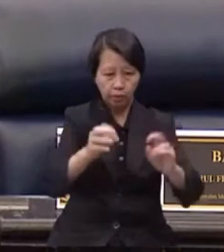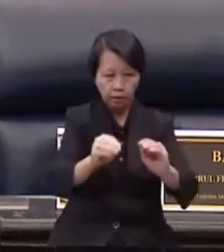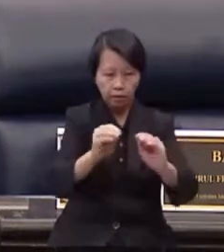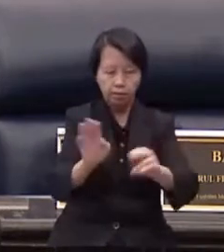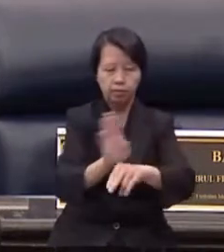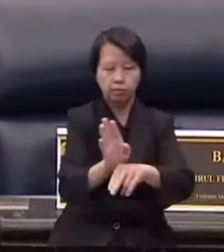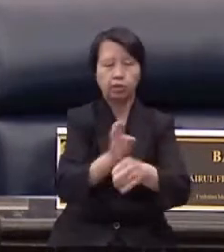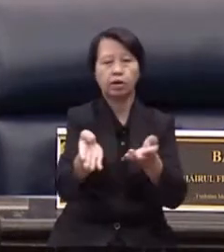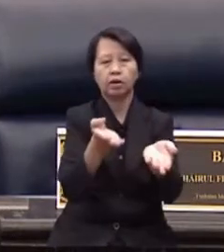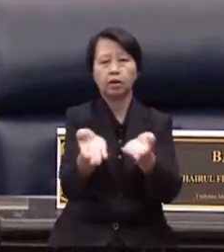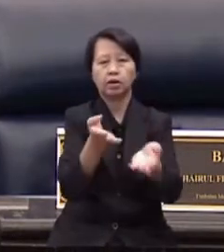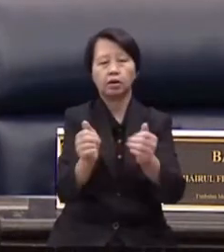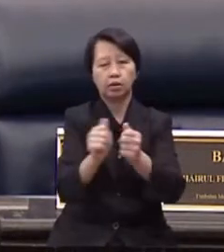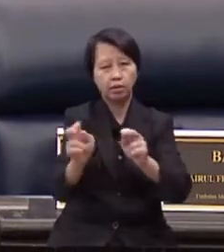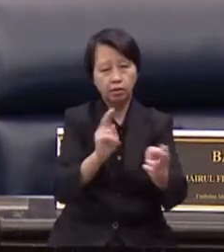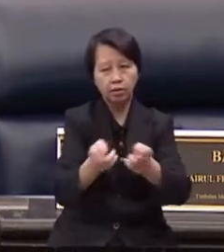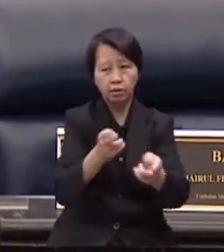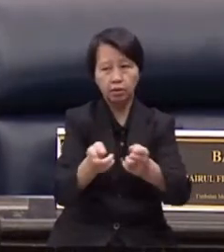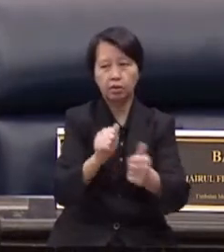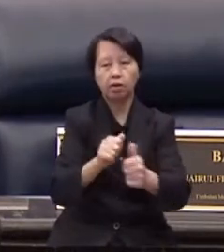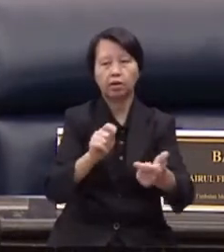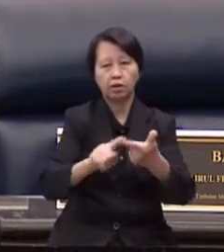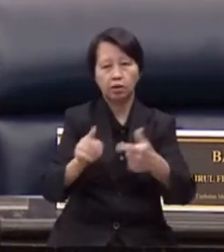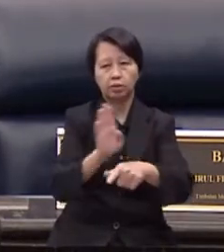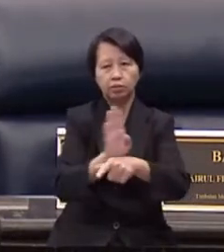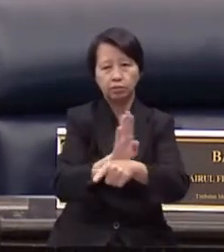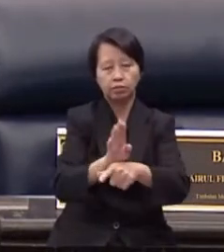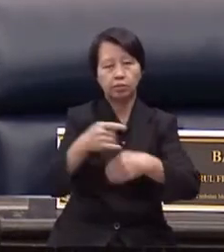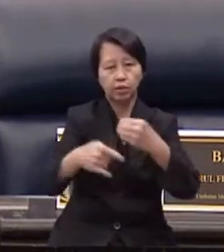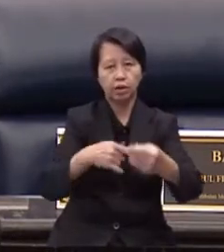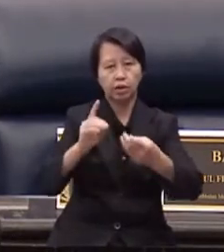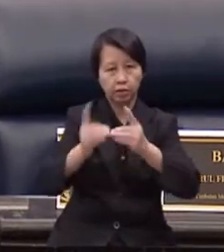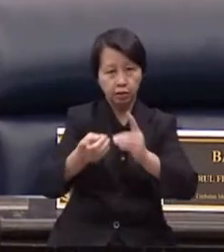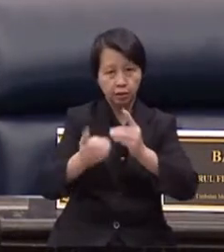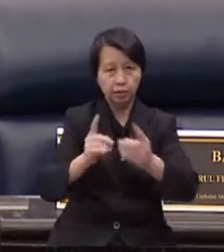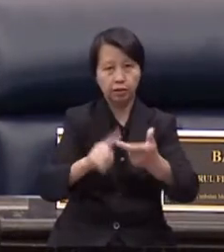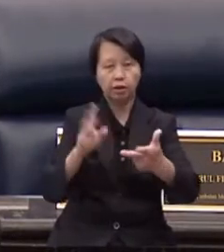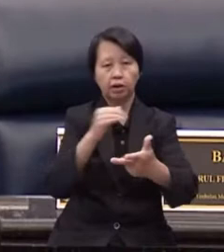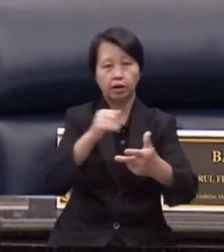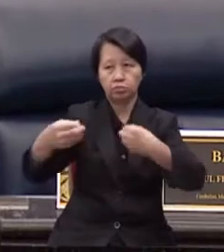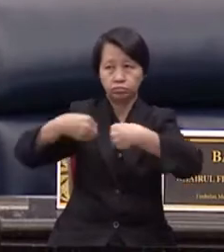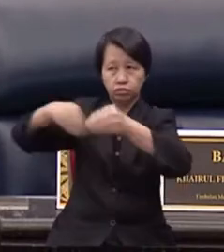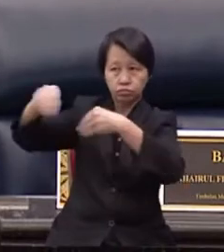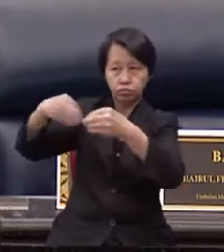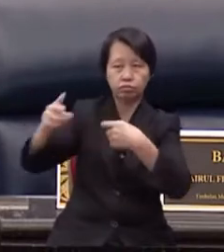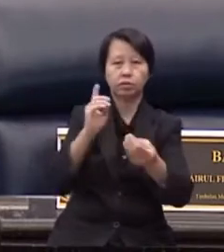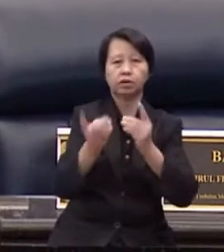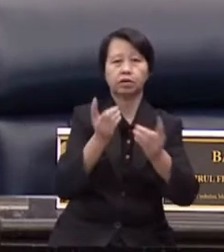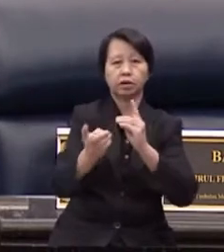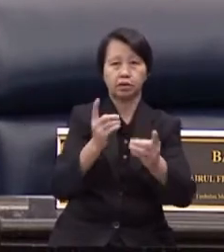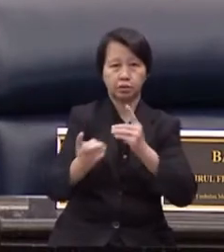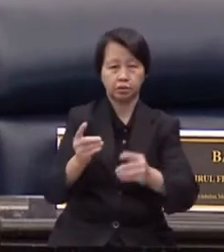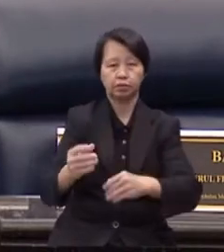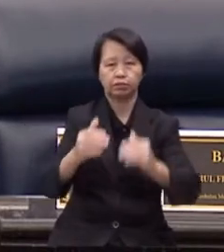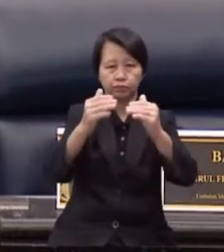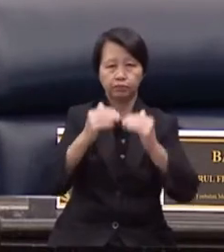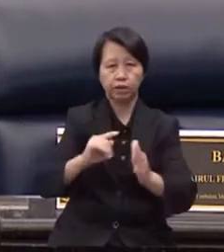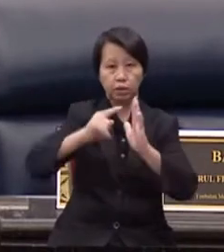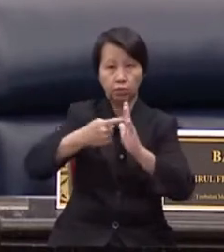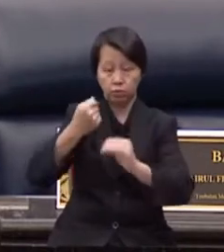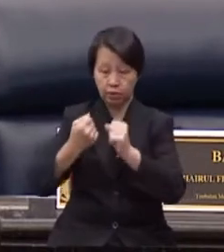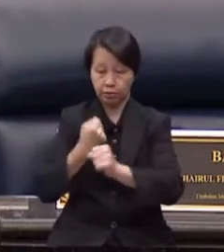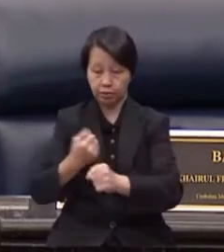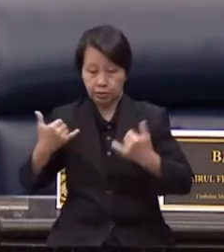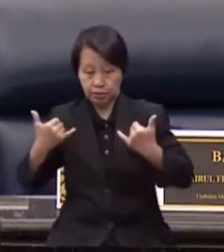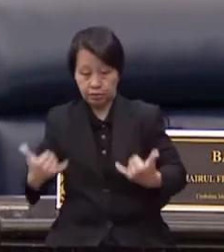dalam pengurusan perniagaan ke Usahawan pendidiklan dan pemasaran digital Selain itu Mulai